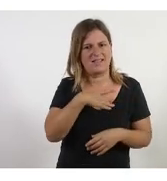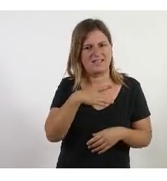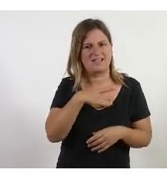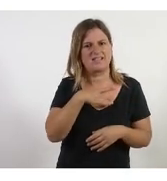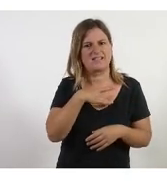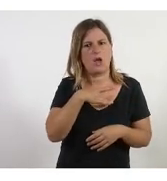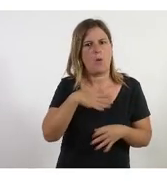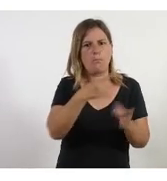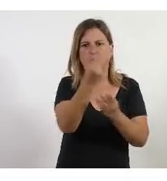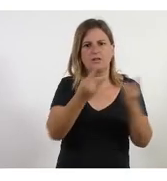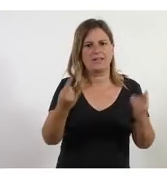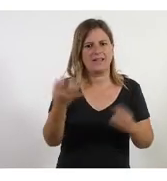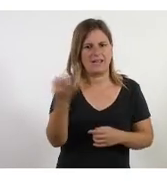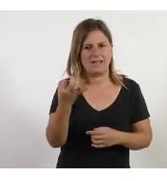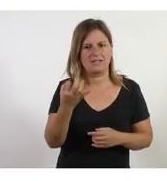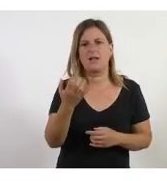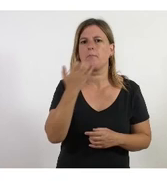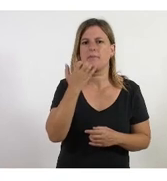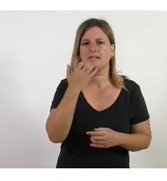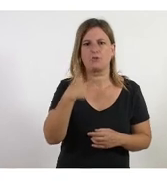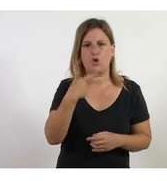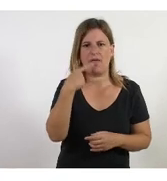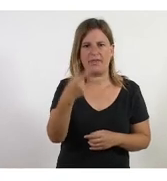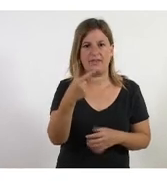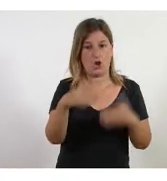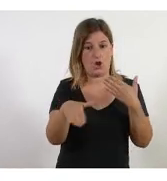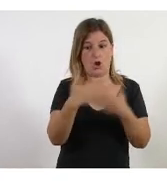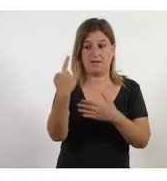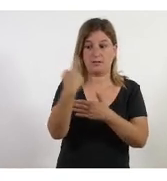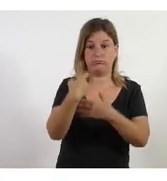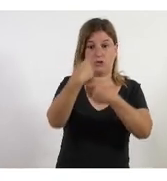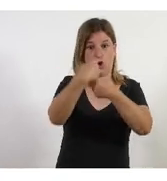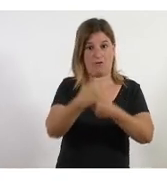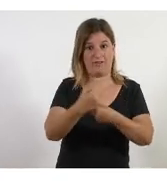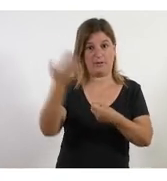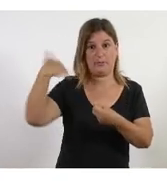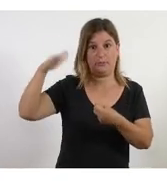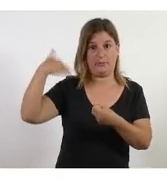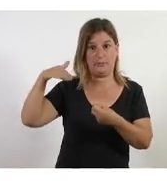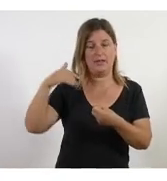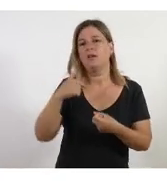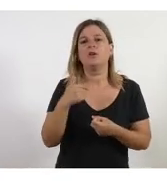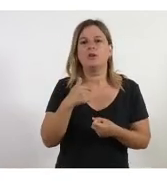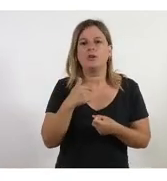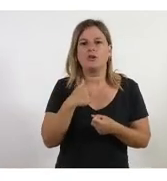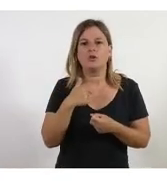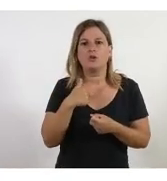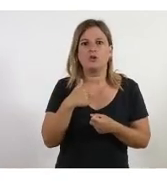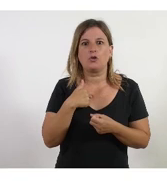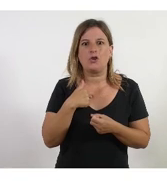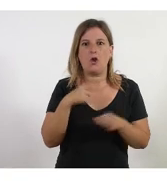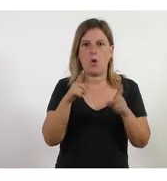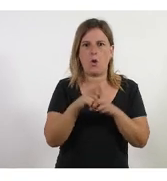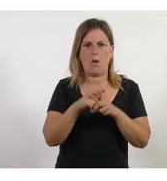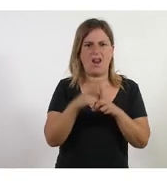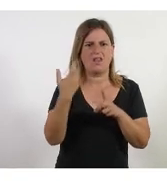passar? Per exemple, us deia abans, no?, que jo, quan vam començar el confinament, de tenir una agenda